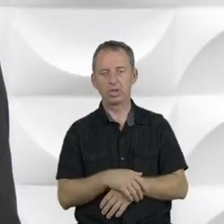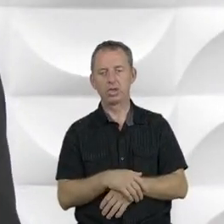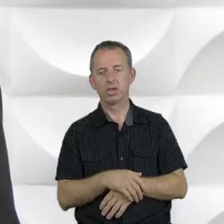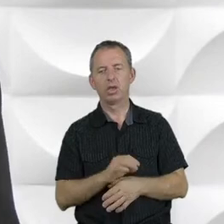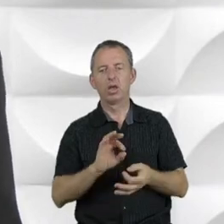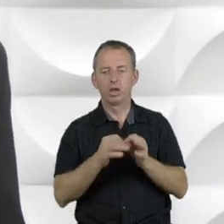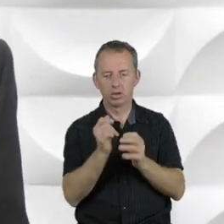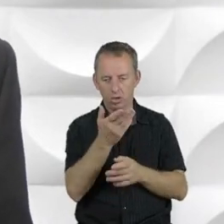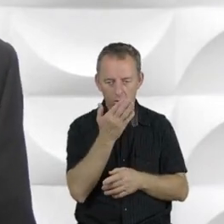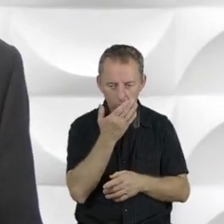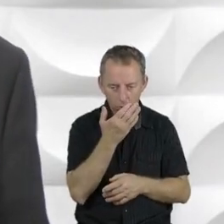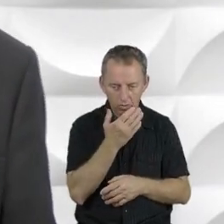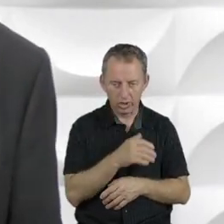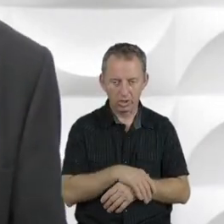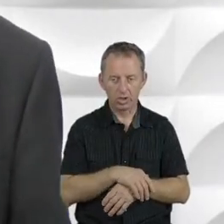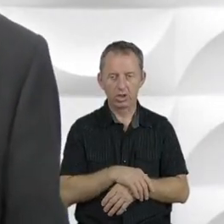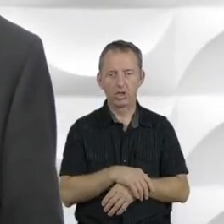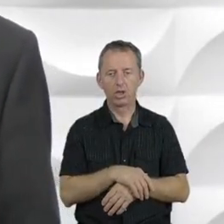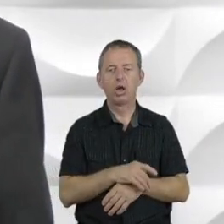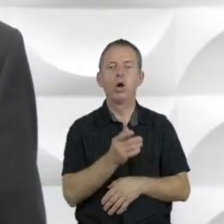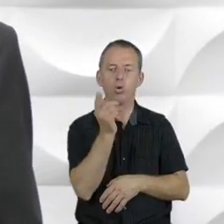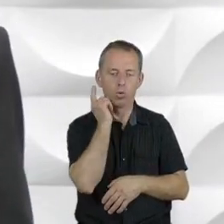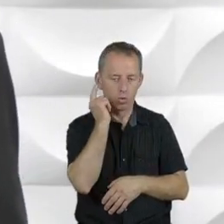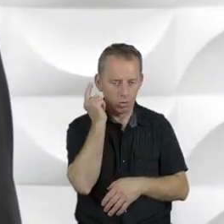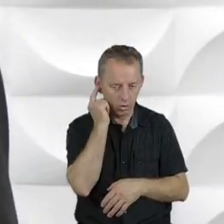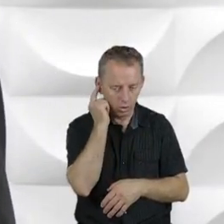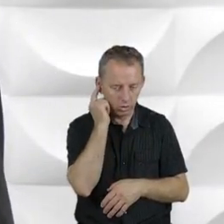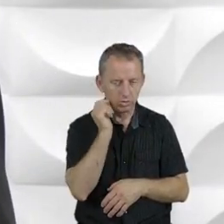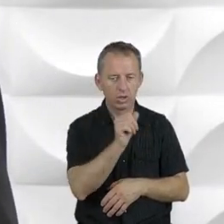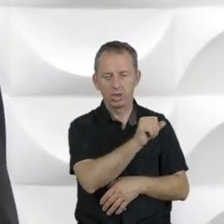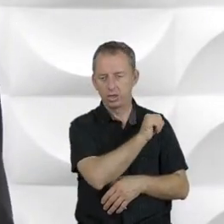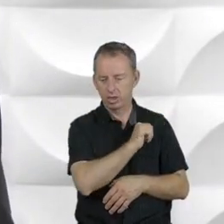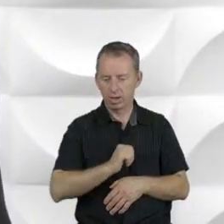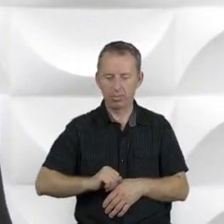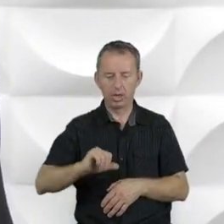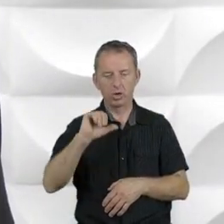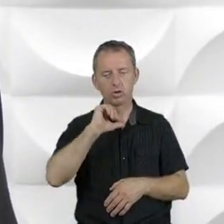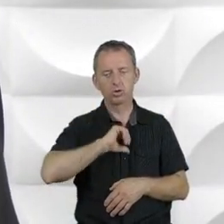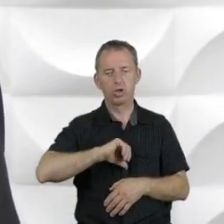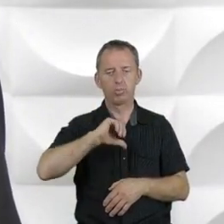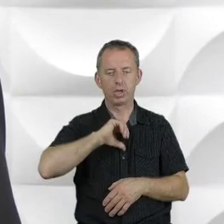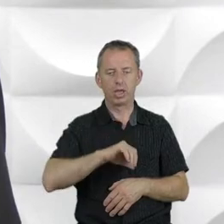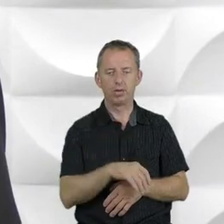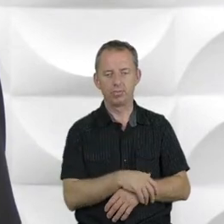gdy coś mówisz, usłysz samego siebie.